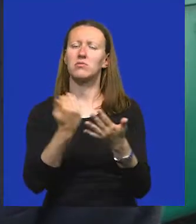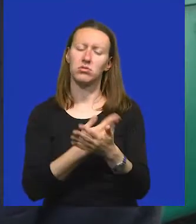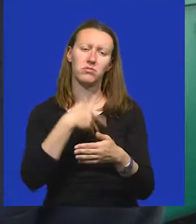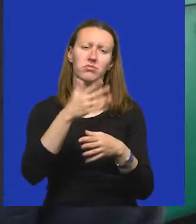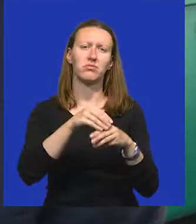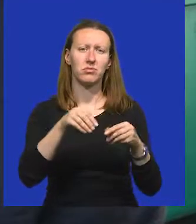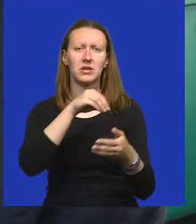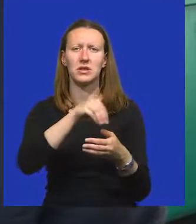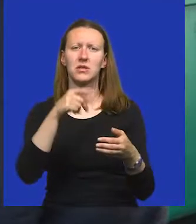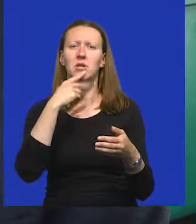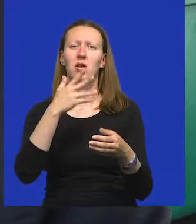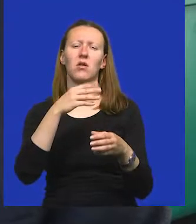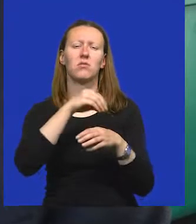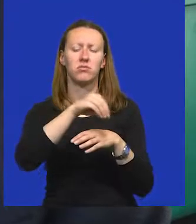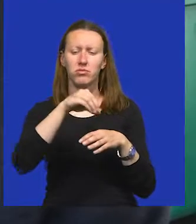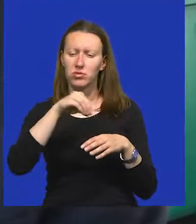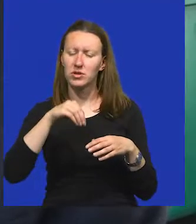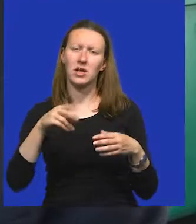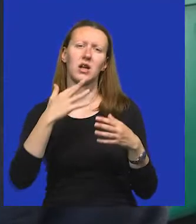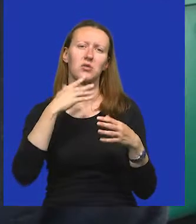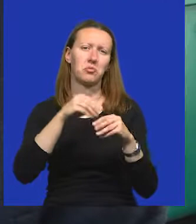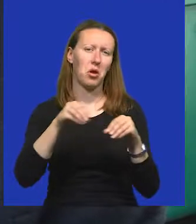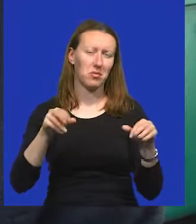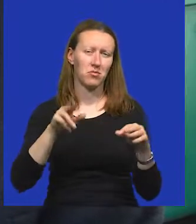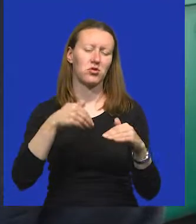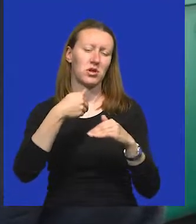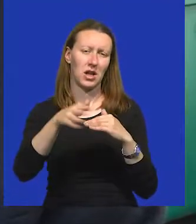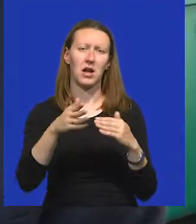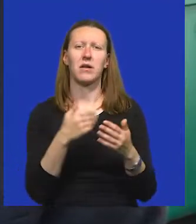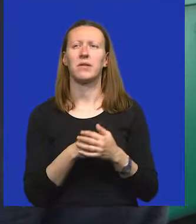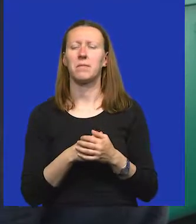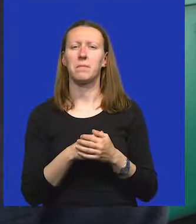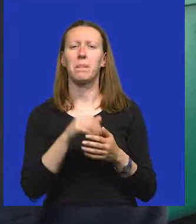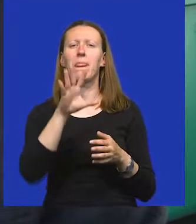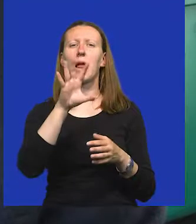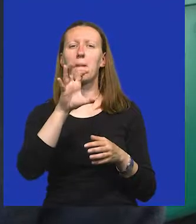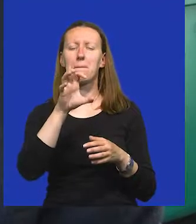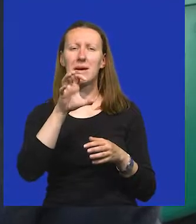dopo di nuovo come fertilizzatori nell'agricoltura.